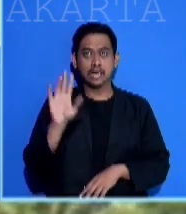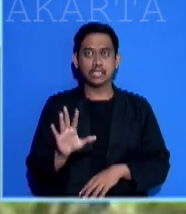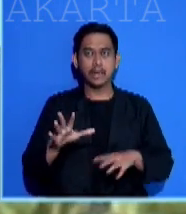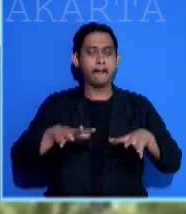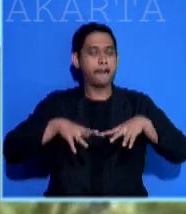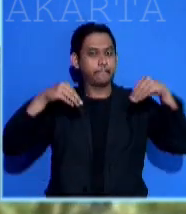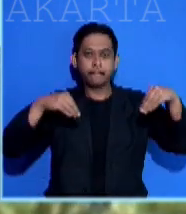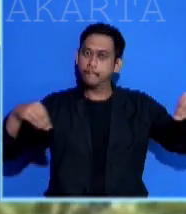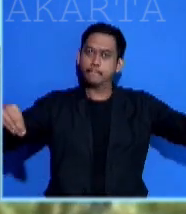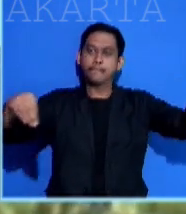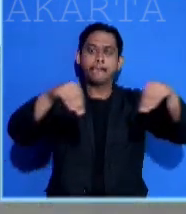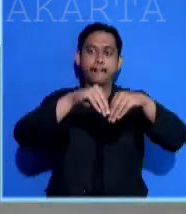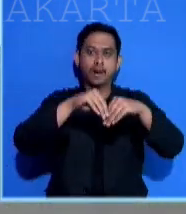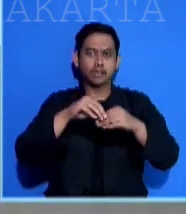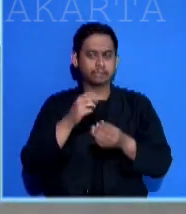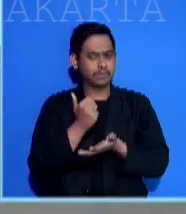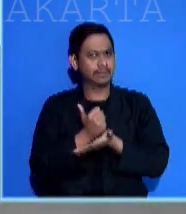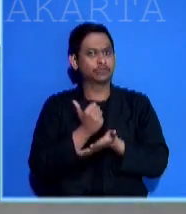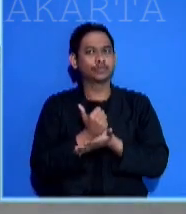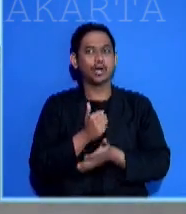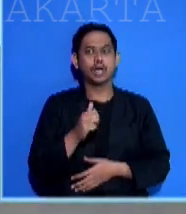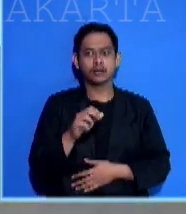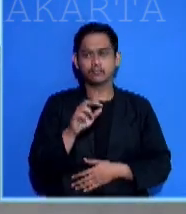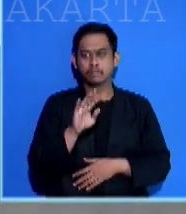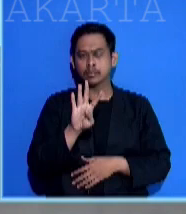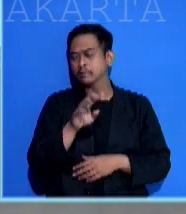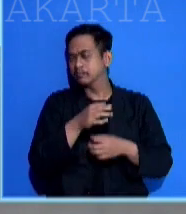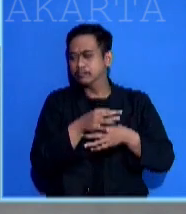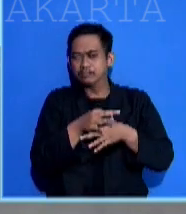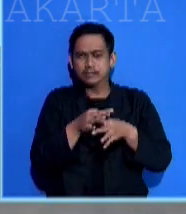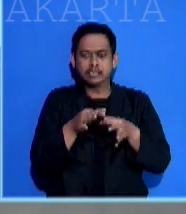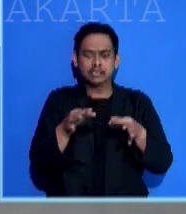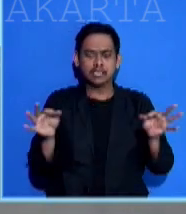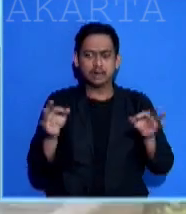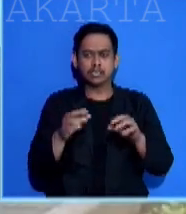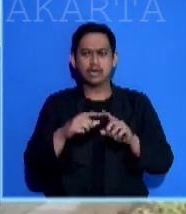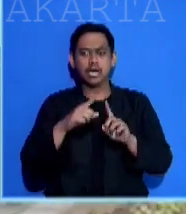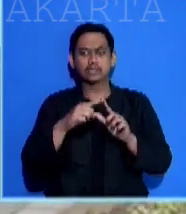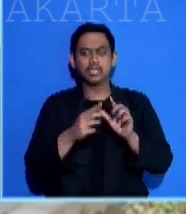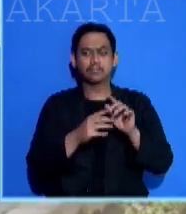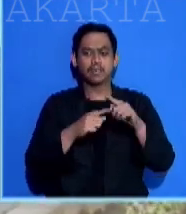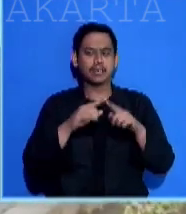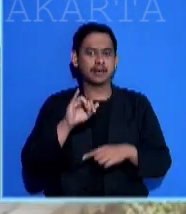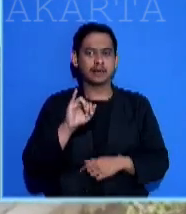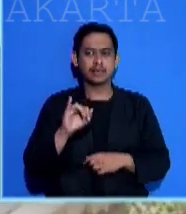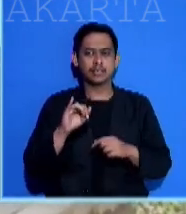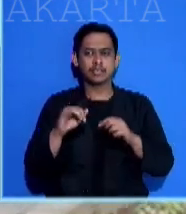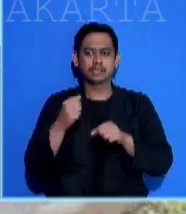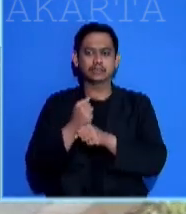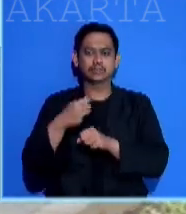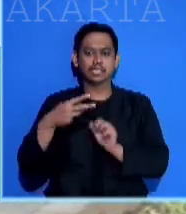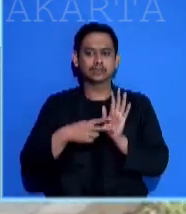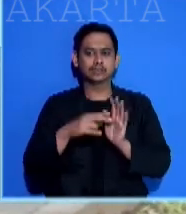Prambanan bisa benar-benar melaksanakan empat Berata penyepian yaitu amati karya amati lelungan amati Geni